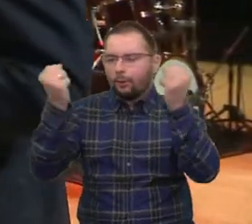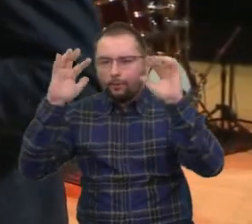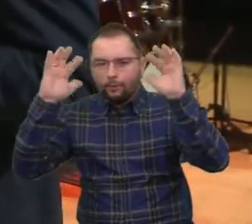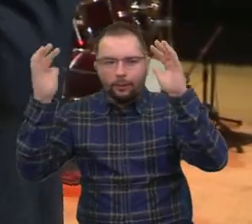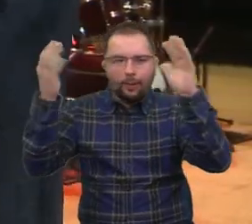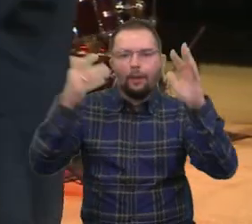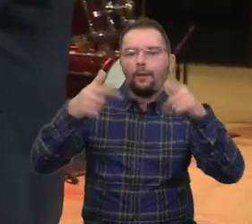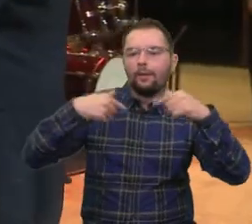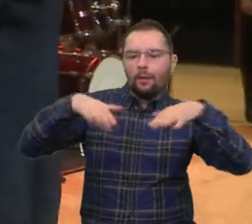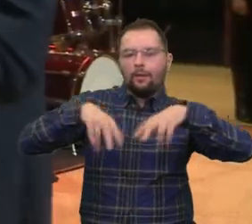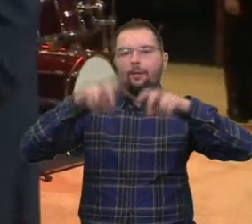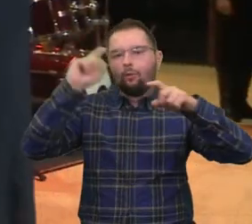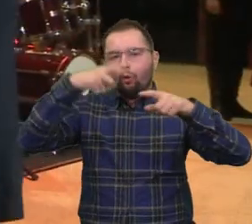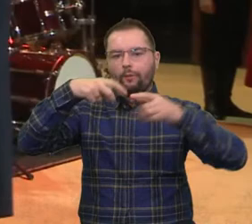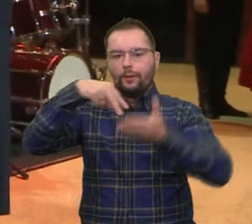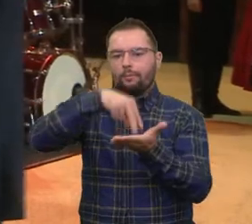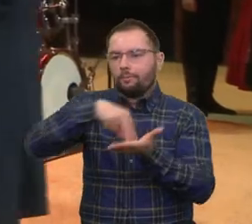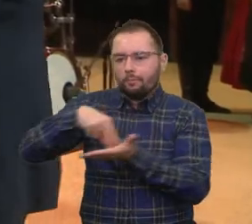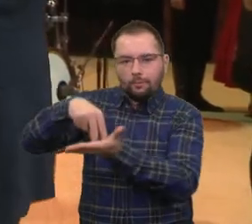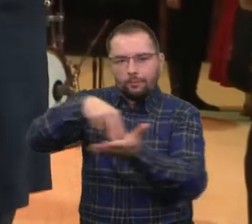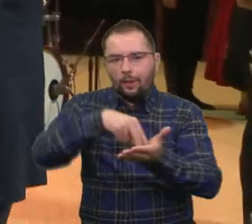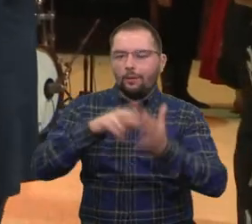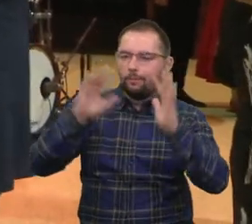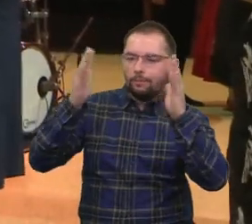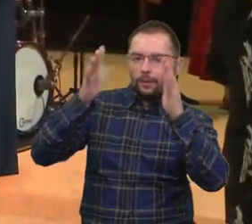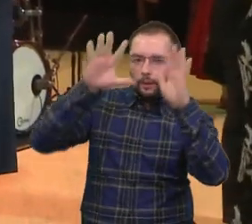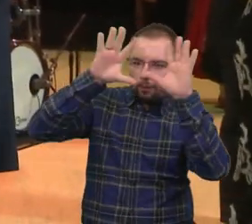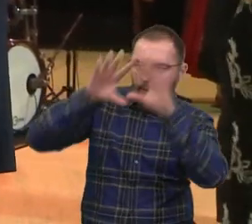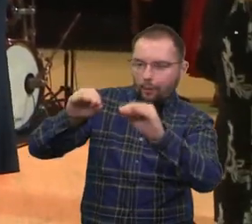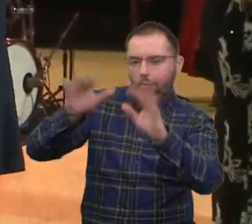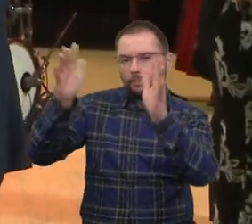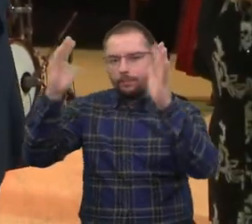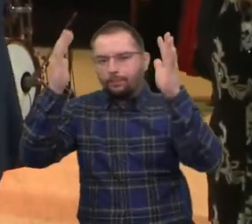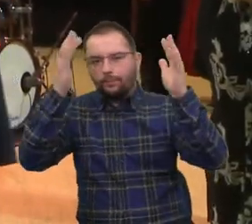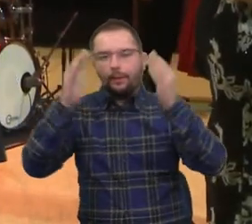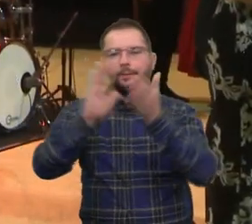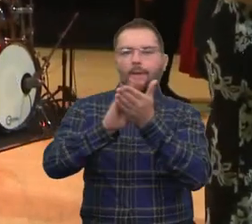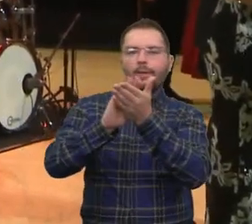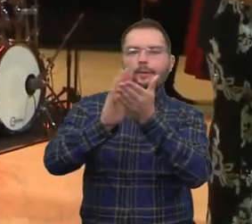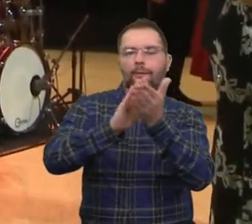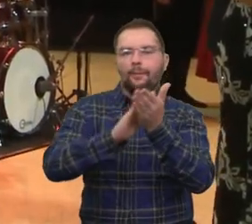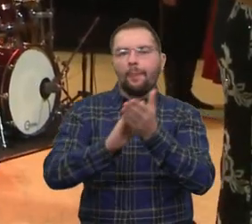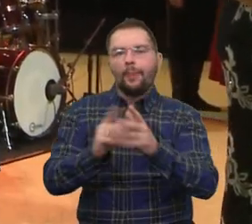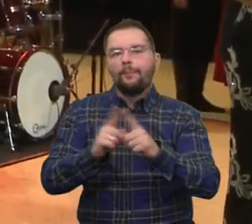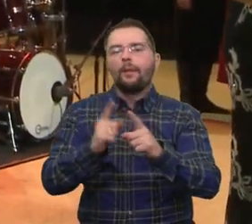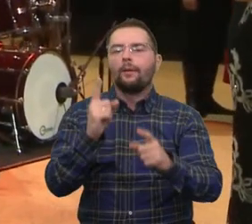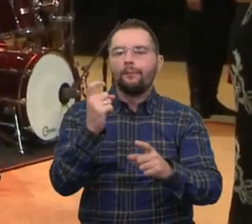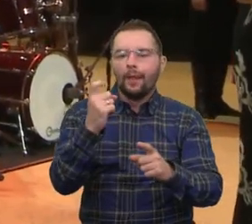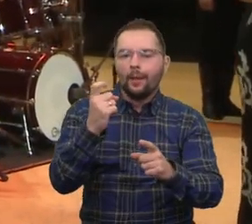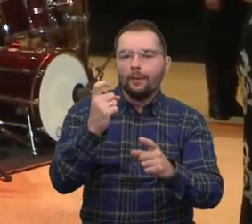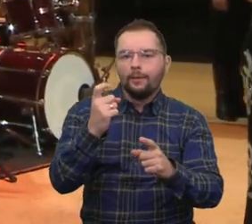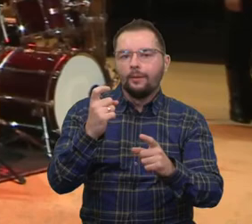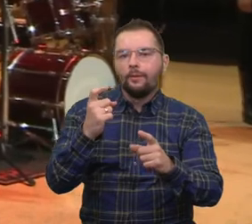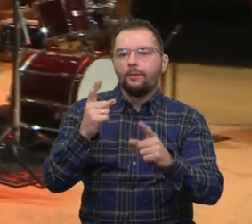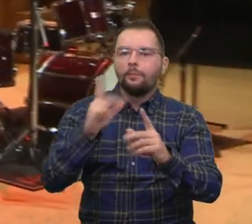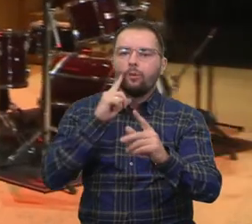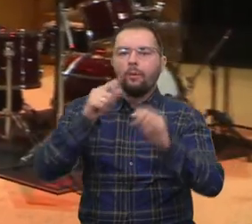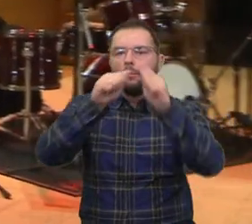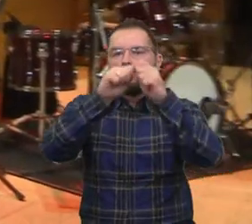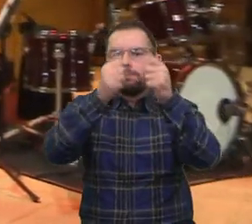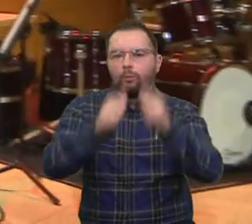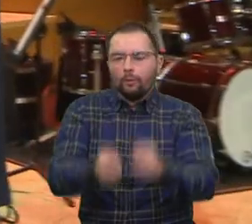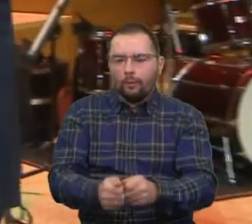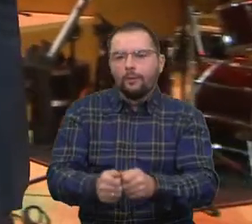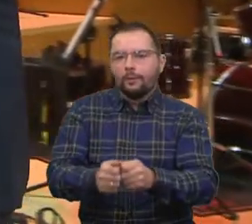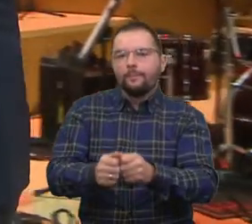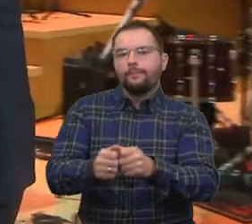A A już za moment, już ze statuetkami będzie